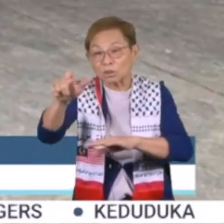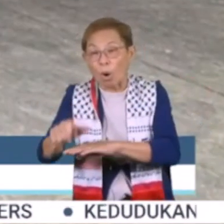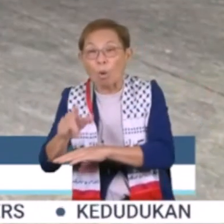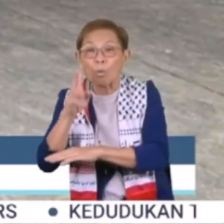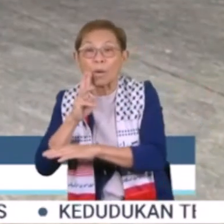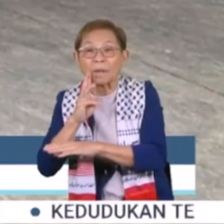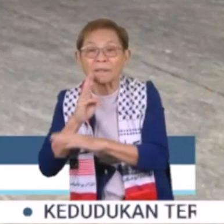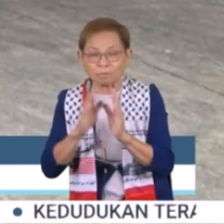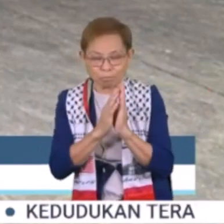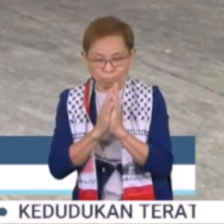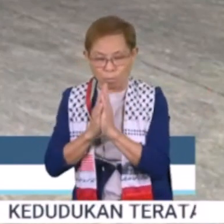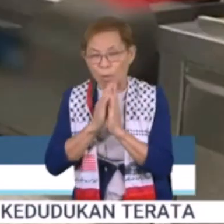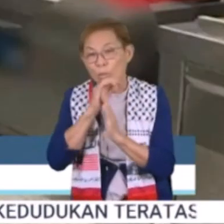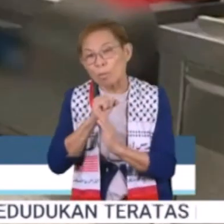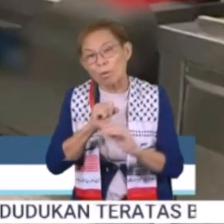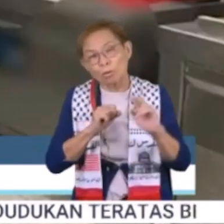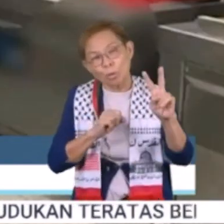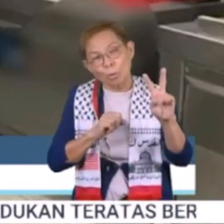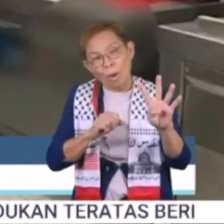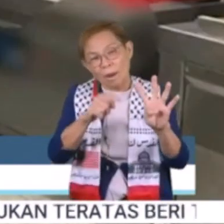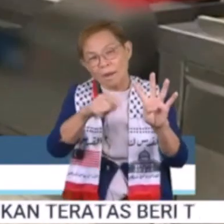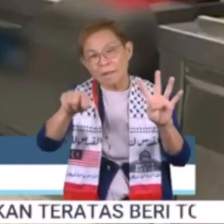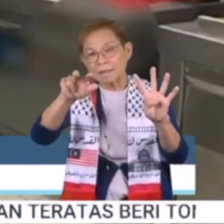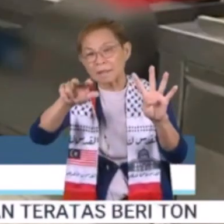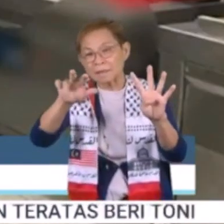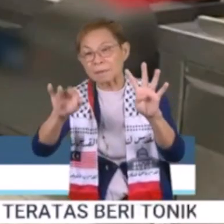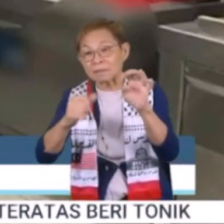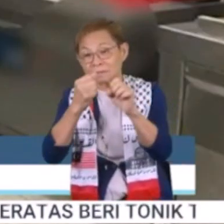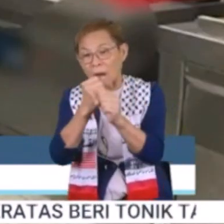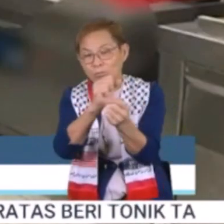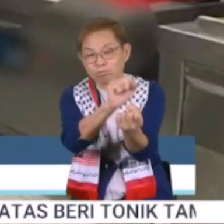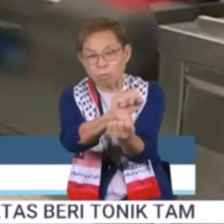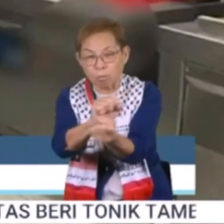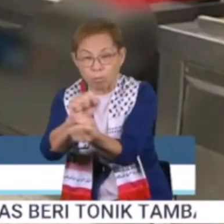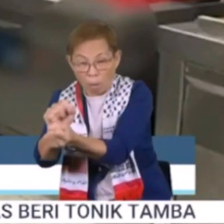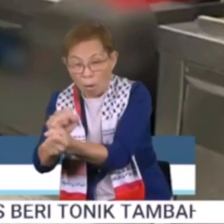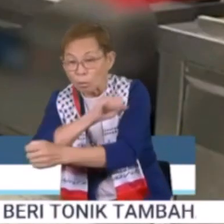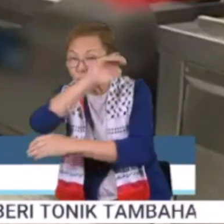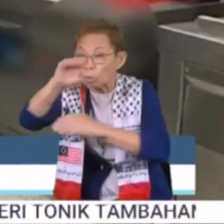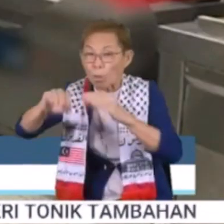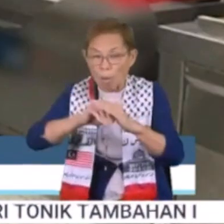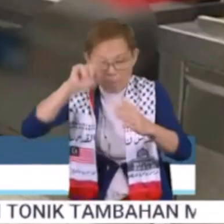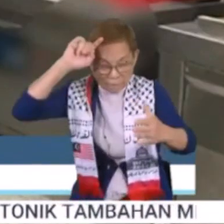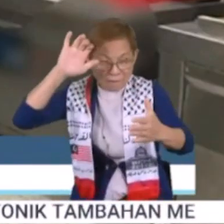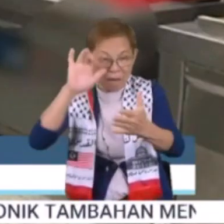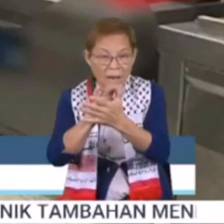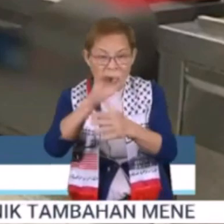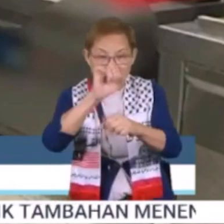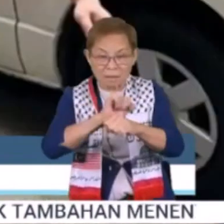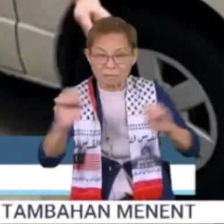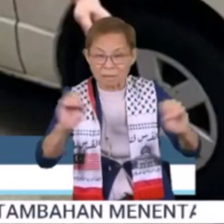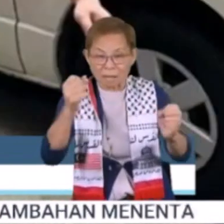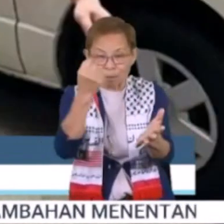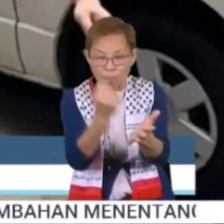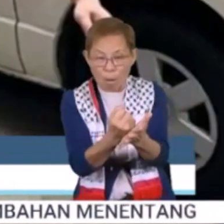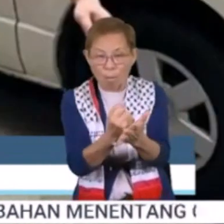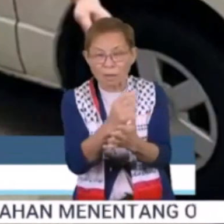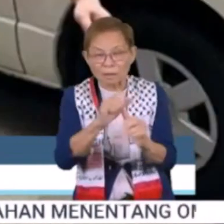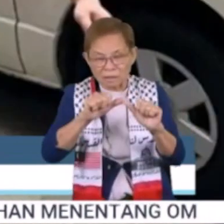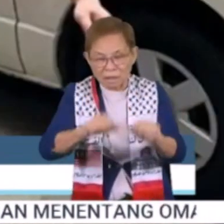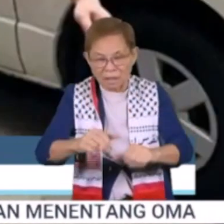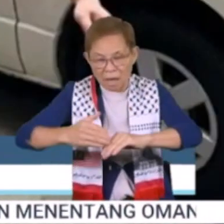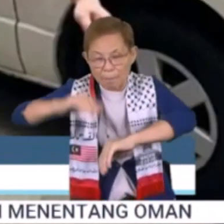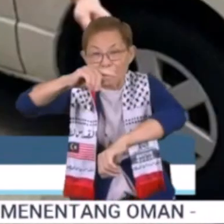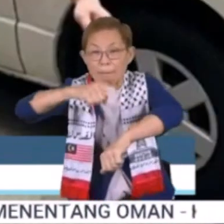wanita Myanmar berusia antara 24 hingga 39 tahun ditahan. Kesemua mereka dipercayai bekerja tanpa permit dan tinggal